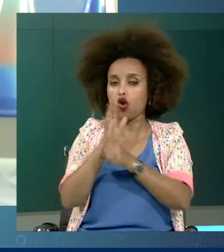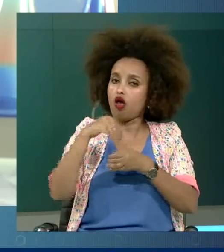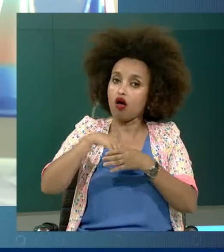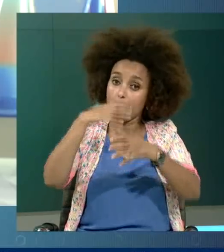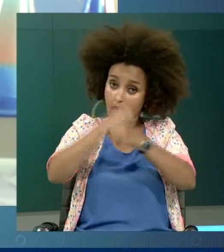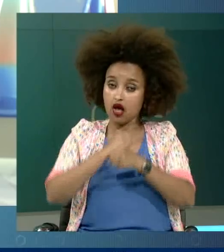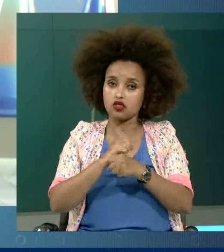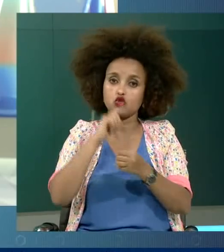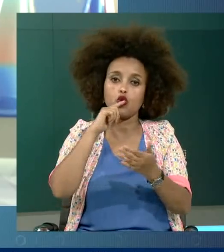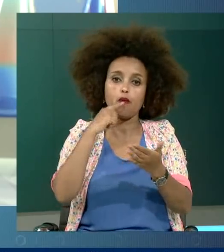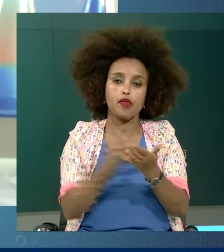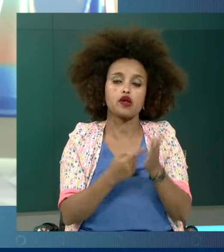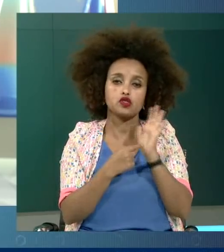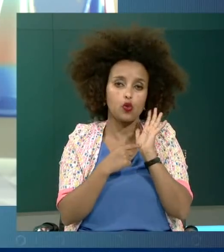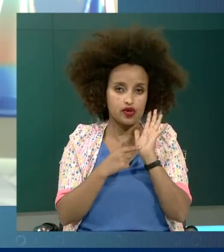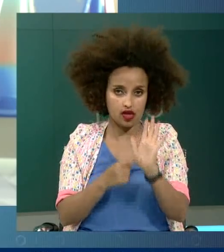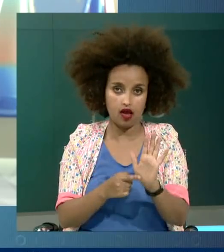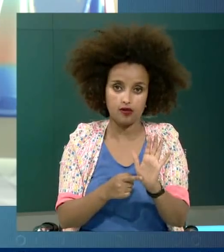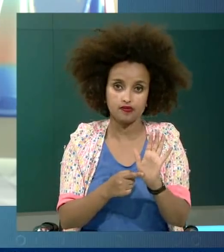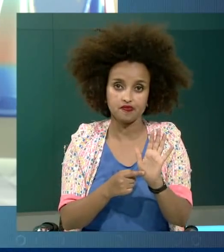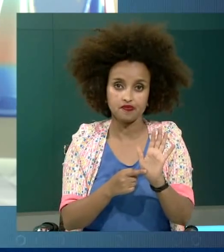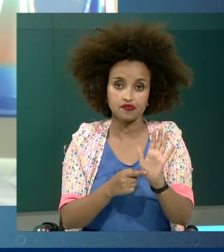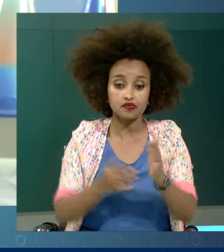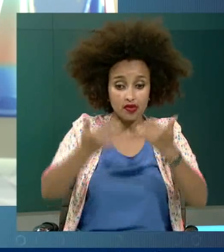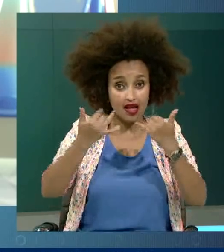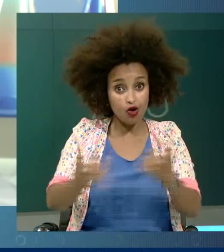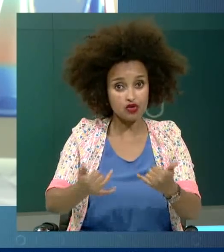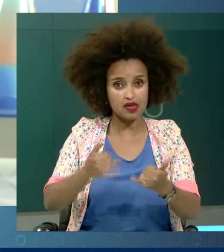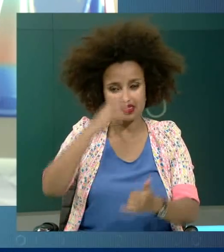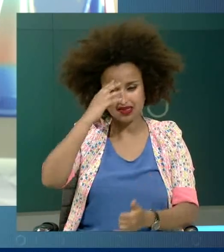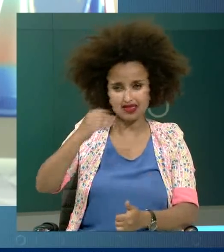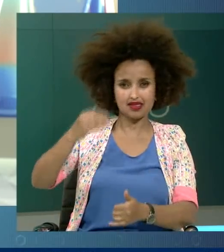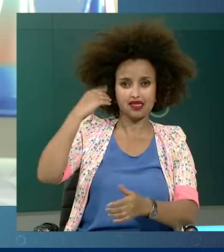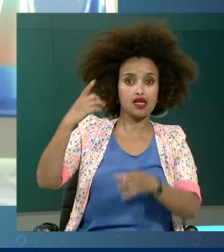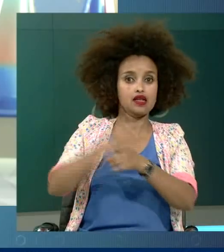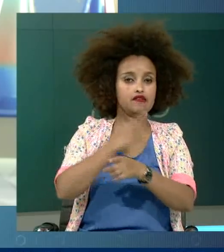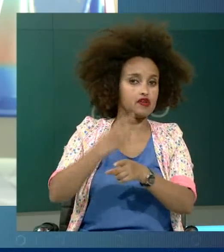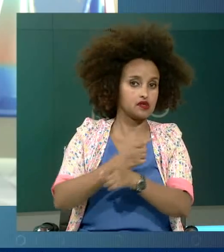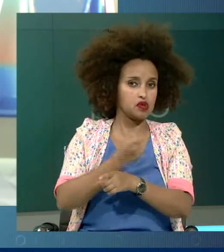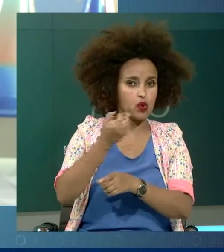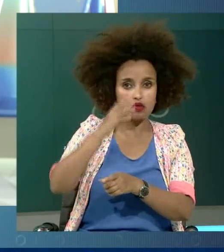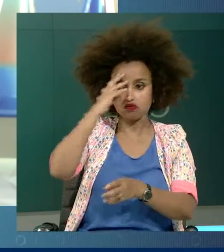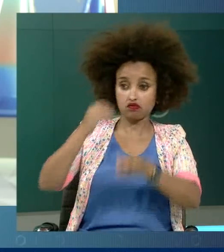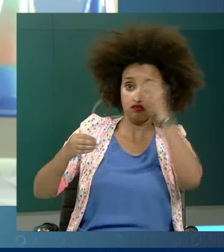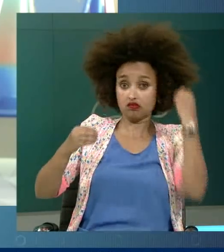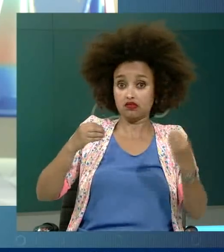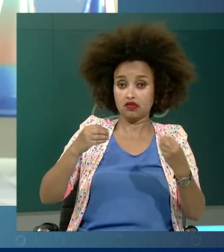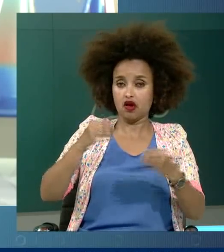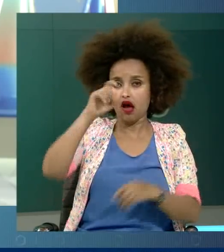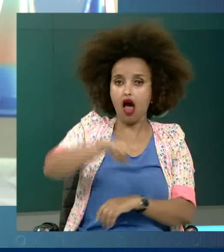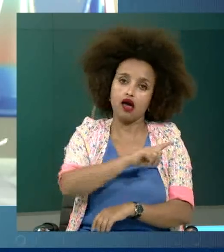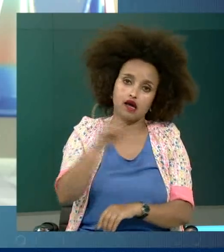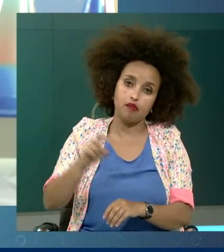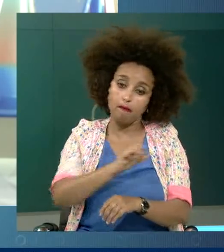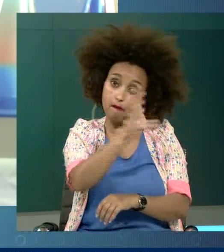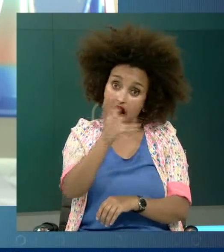የጤና ሚኒስቴር ያወጣው መረጃ ያሳያል ማለት ነው አሁንም የነገር ቸልተኝነት ሊፈጥርብን ወይም ደግሞ ልንዘናጋ ይገባል